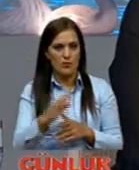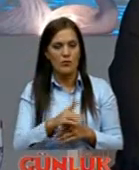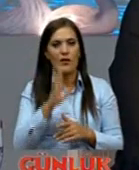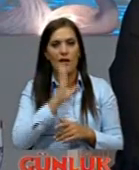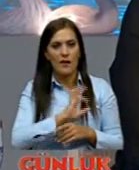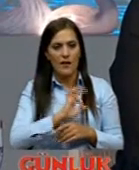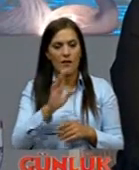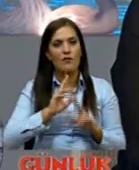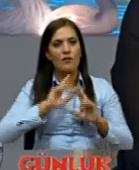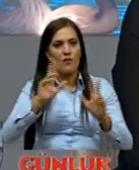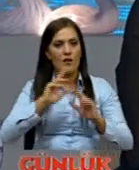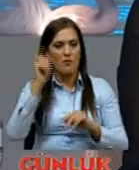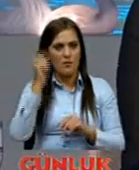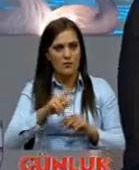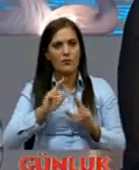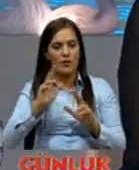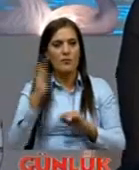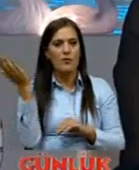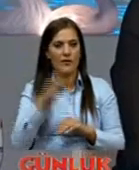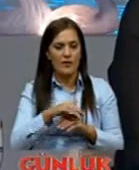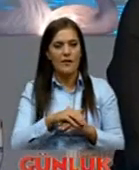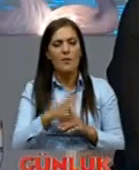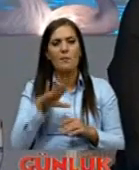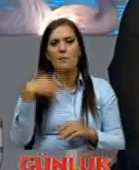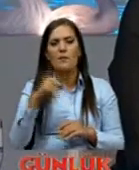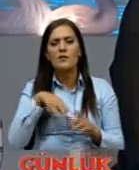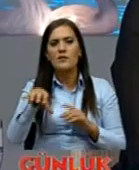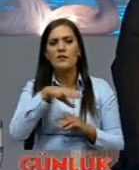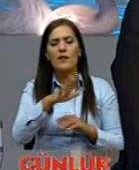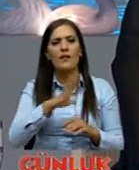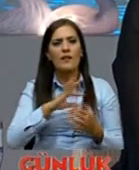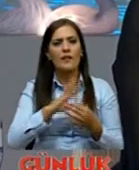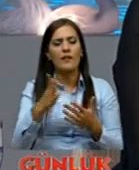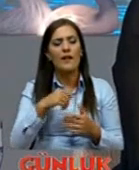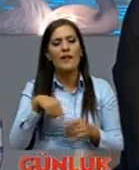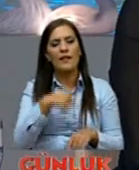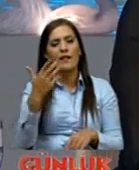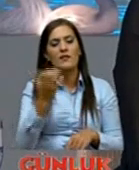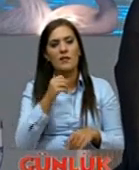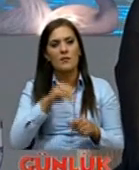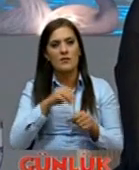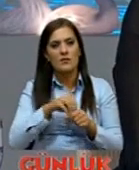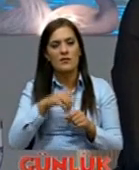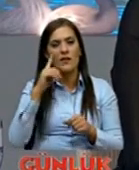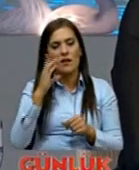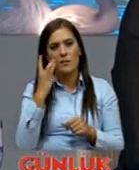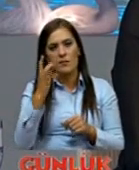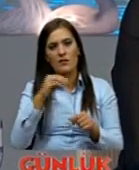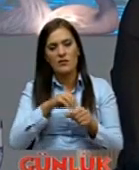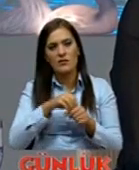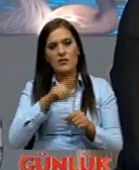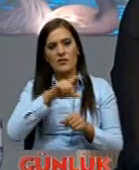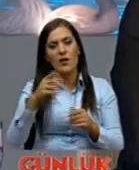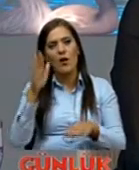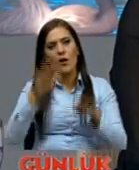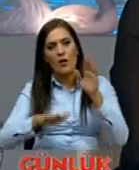1.74, harika. Evet. Voleybolcuydum da diyorsun. Voleyboldan zaten gelen. Evet. Başka kriterler nelerdir derece almakta? Derece almakta simetri. Kesinlikle omuz. Altın